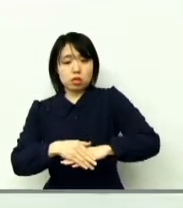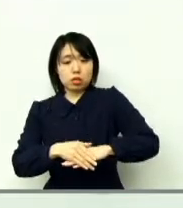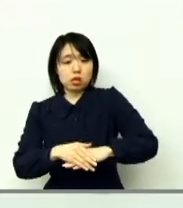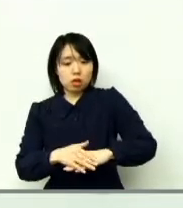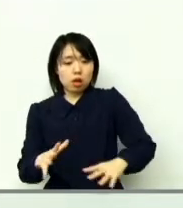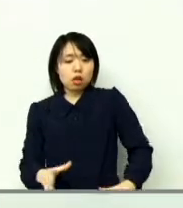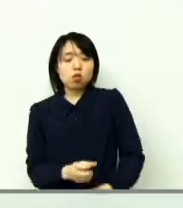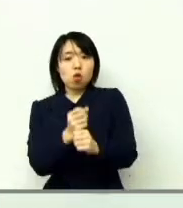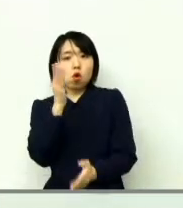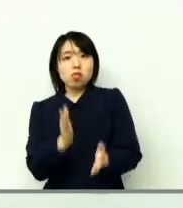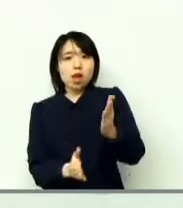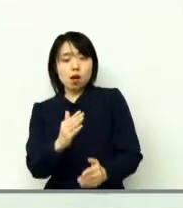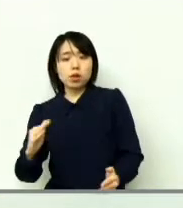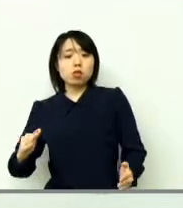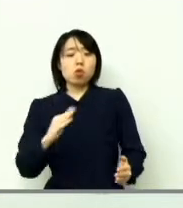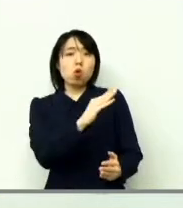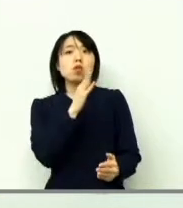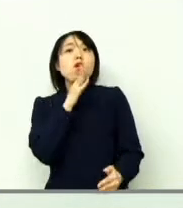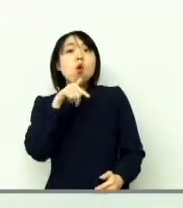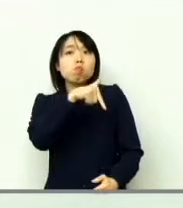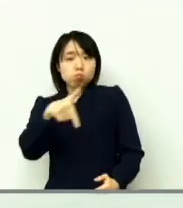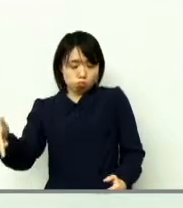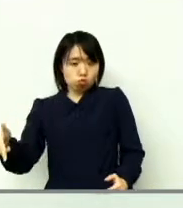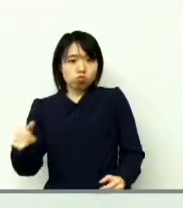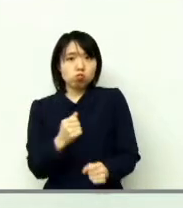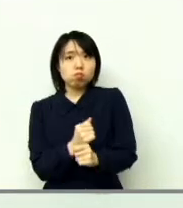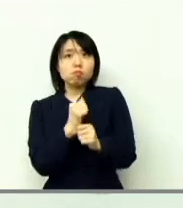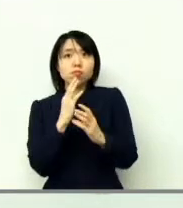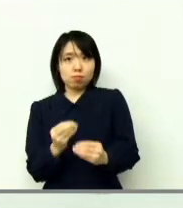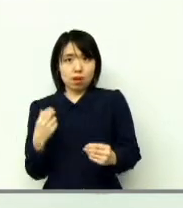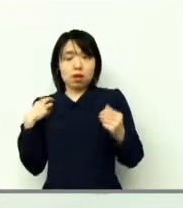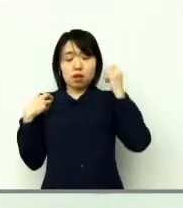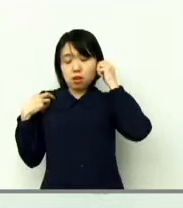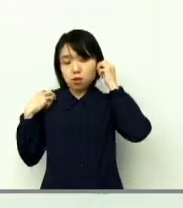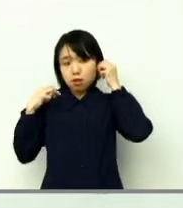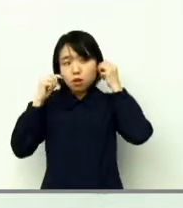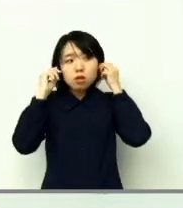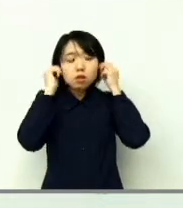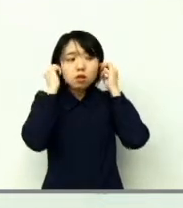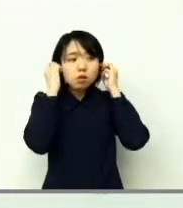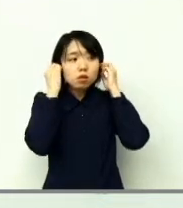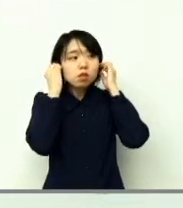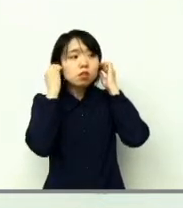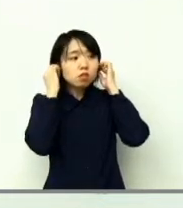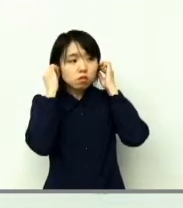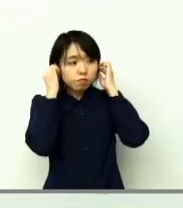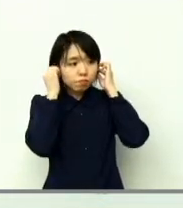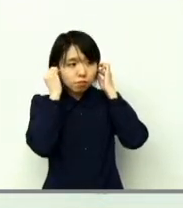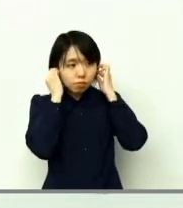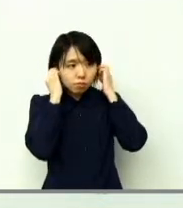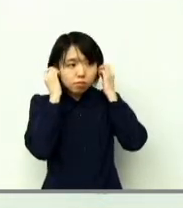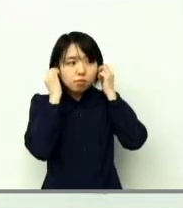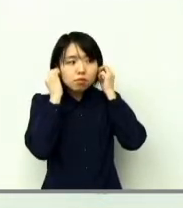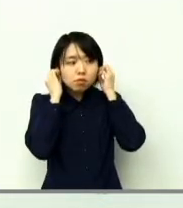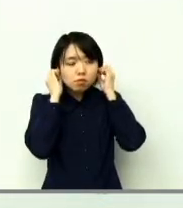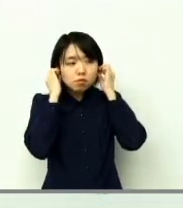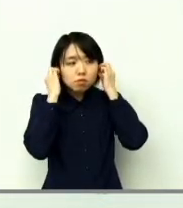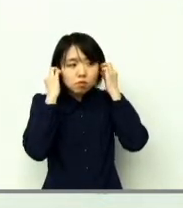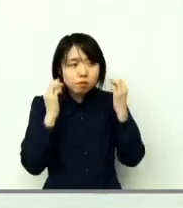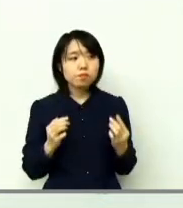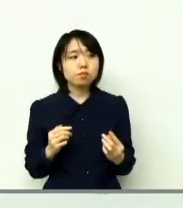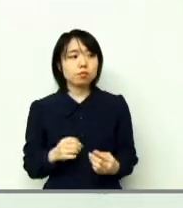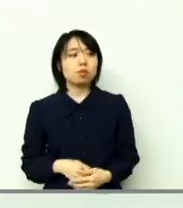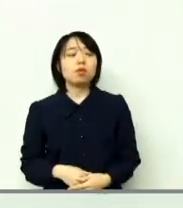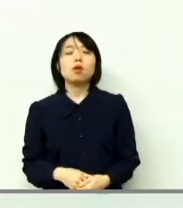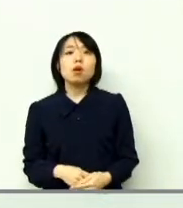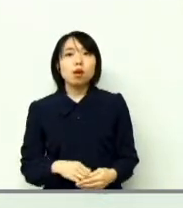まして、接遇窓口環境案内サービスを三本柱としましたサービスの向上に取り組んでお